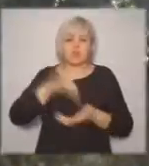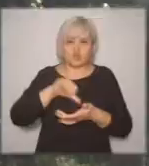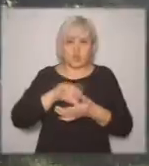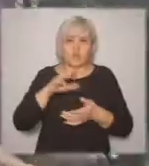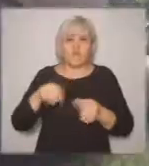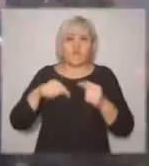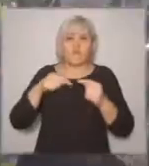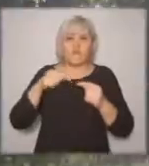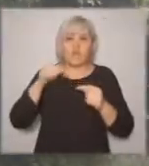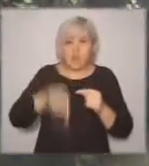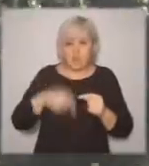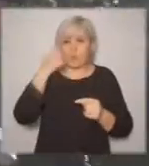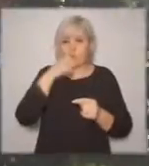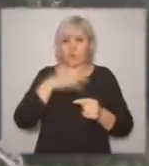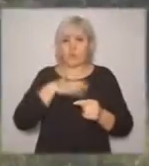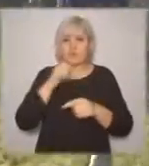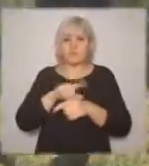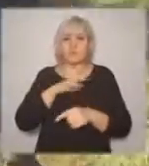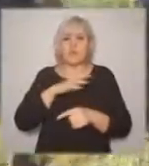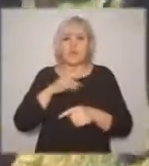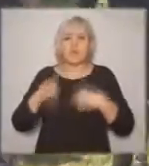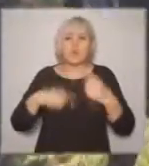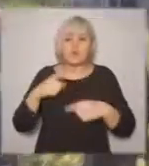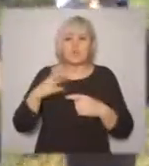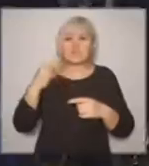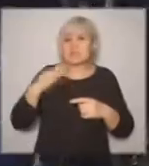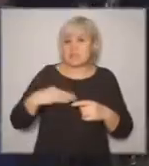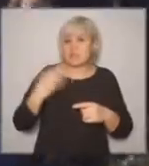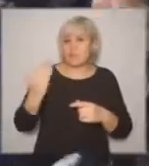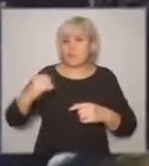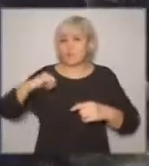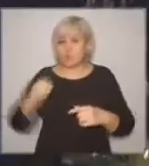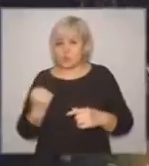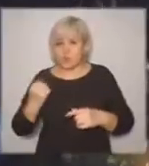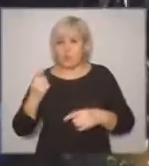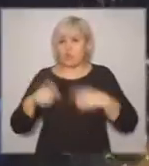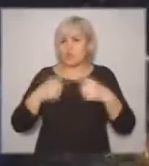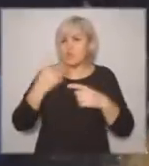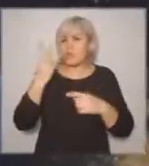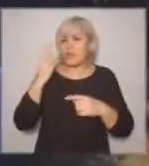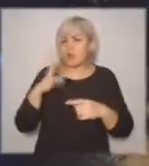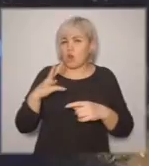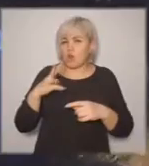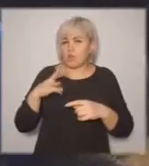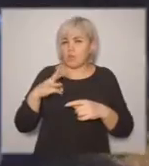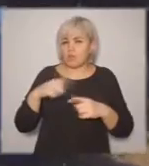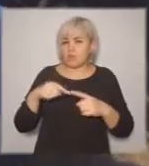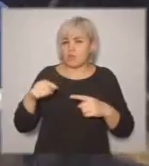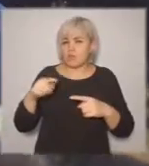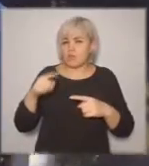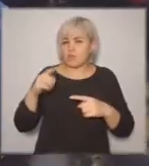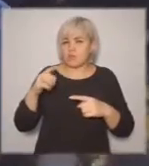километров по пересеченной местности в Нижневартовске, по болотам, по пояс